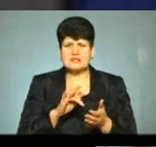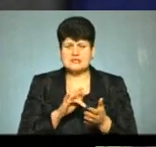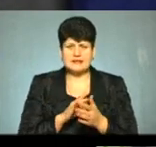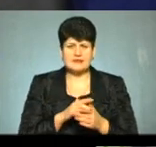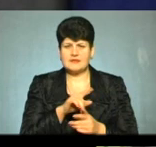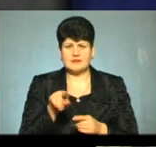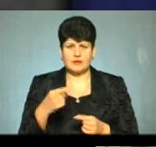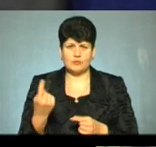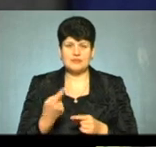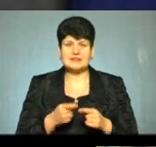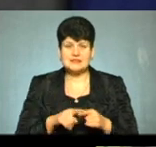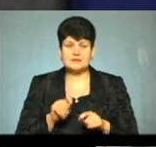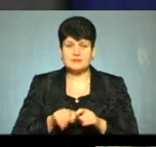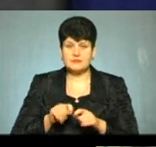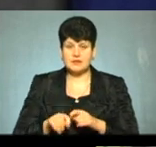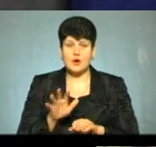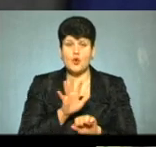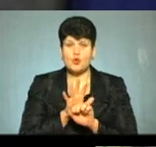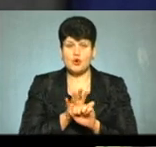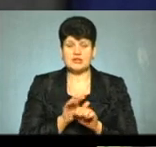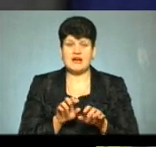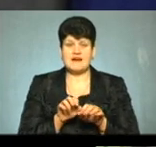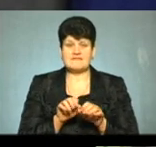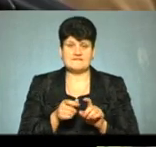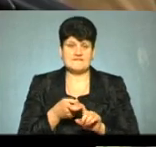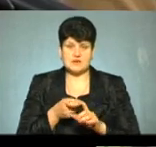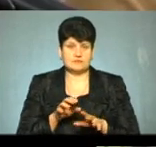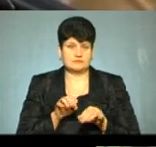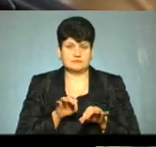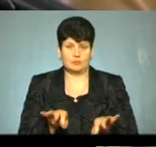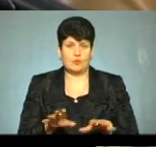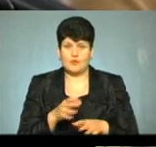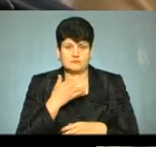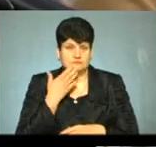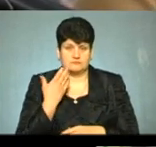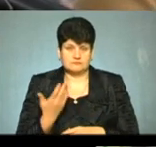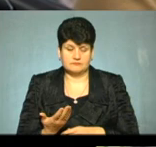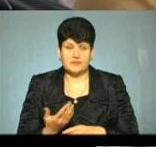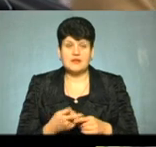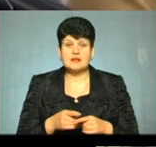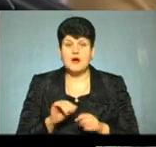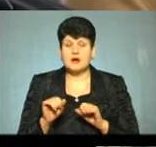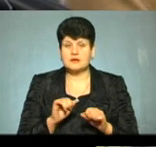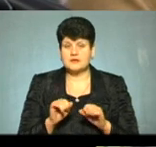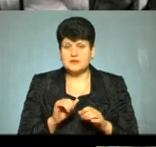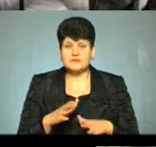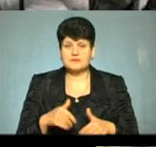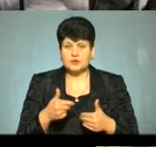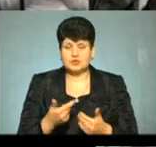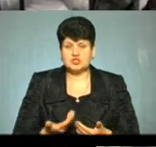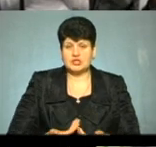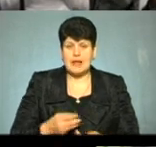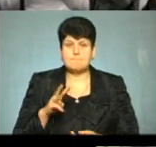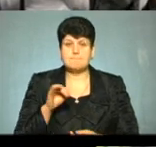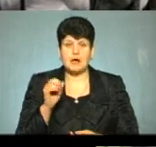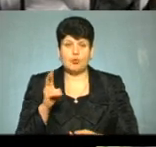центру в жодній області такі дослідження на коронавірус не проводяться. До представників управління охорони здоров'я та лабораторного центру